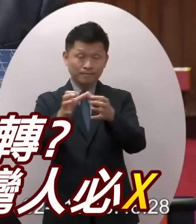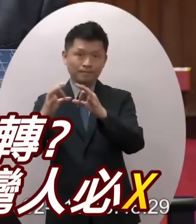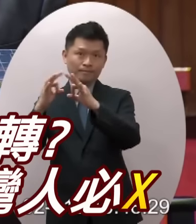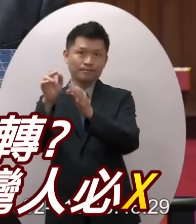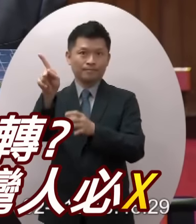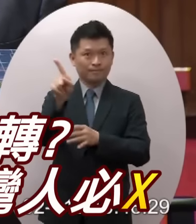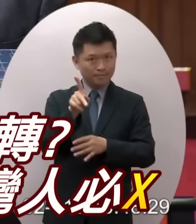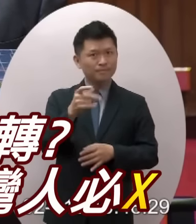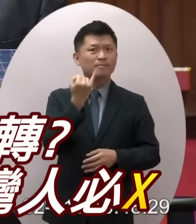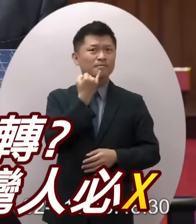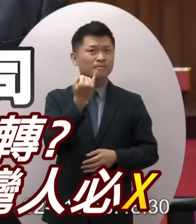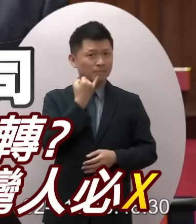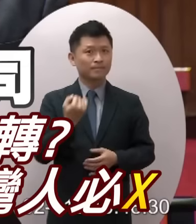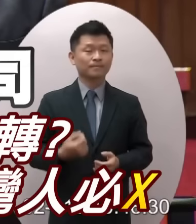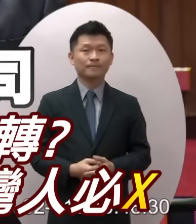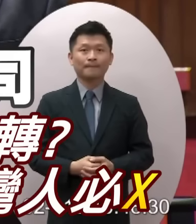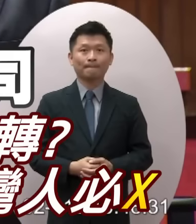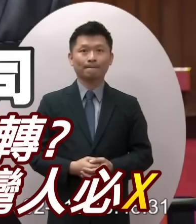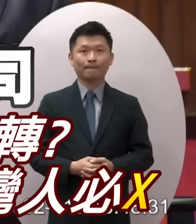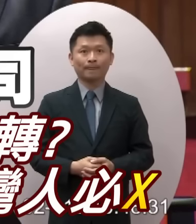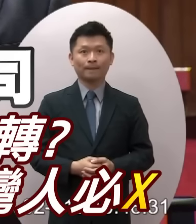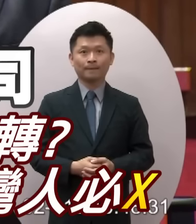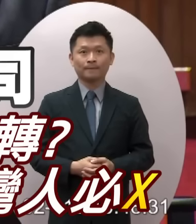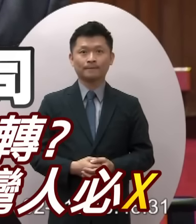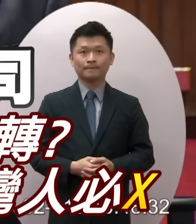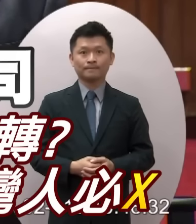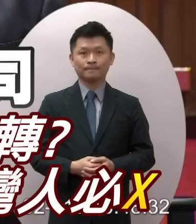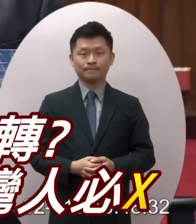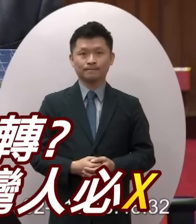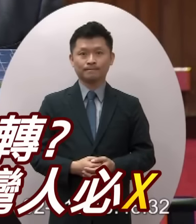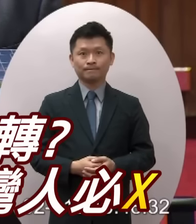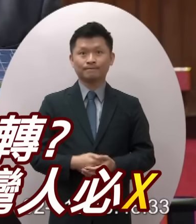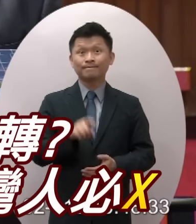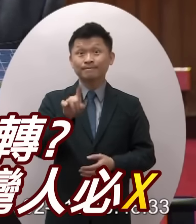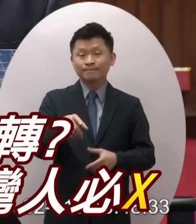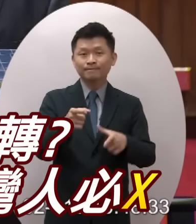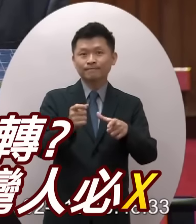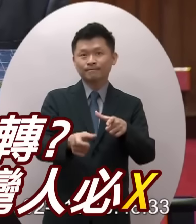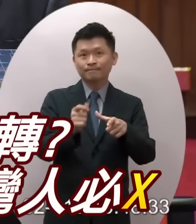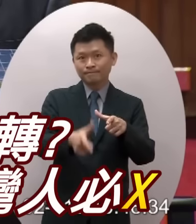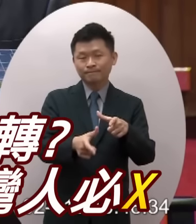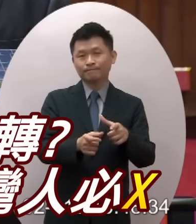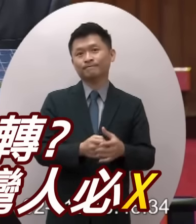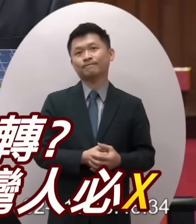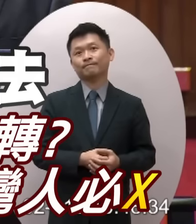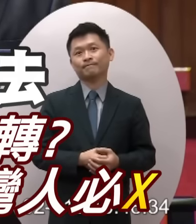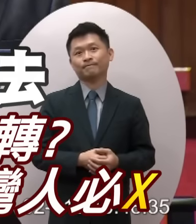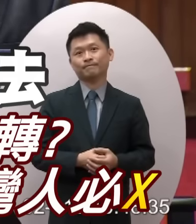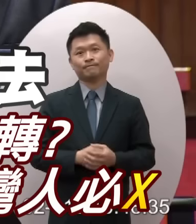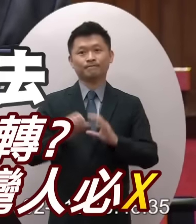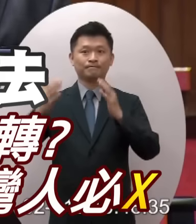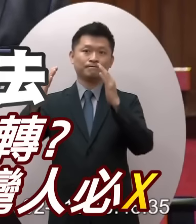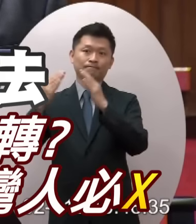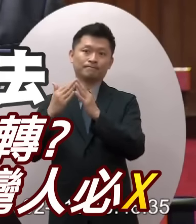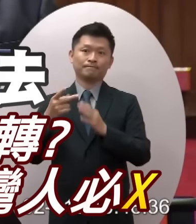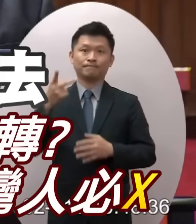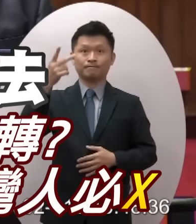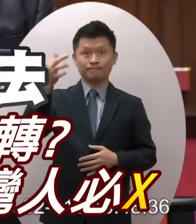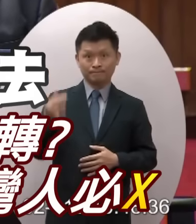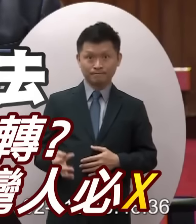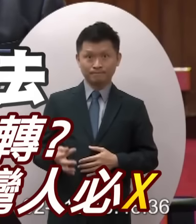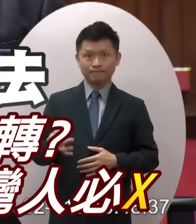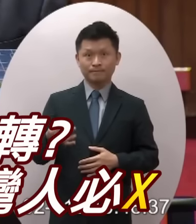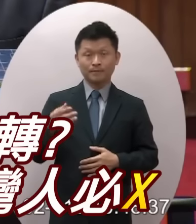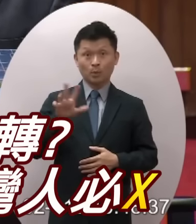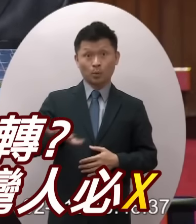啊。安尼居民就先伫咱公司、咱的国家买两亿，伊就先付两亿